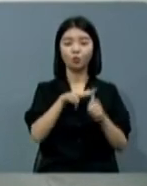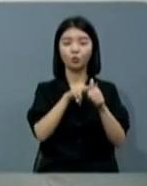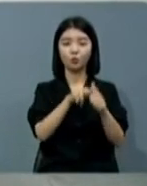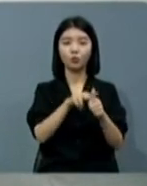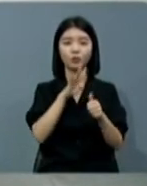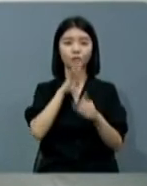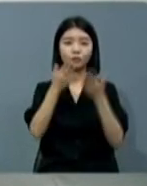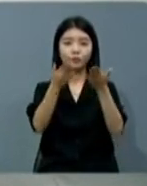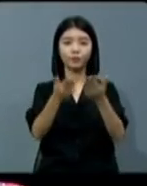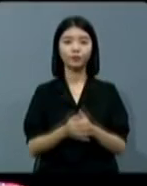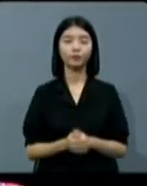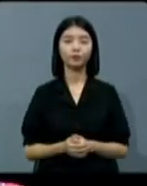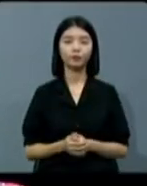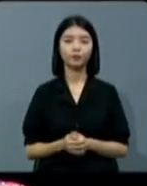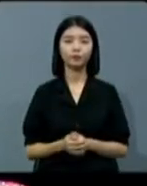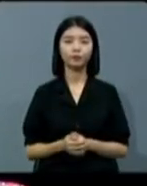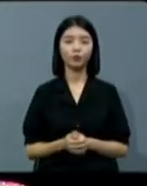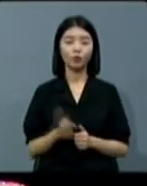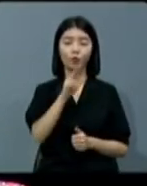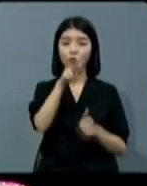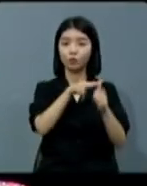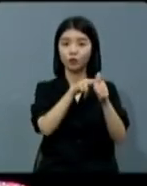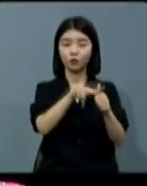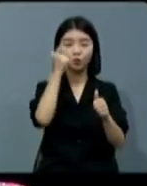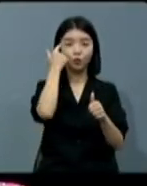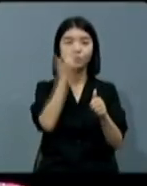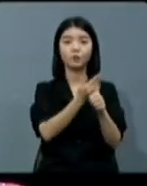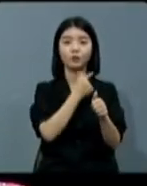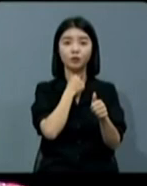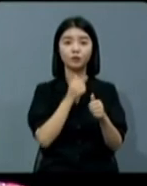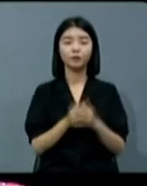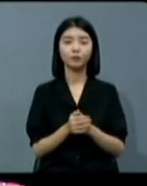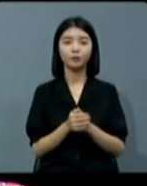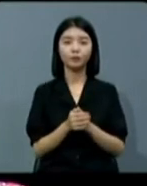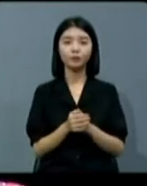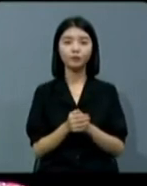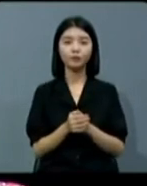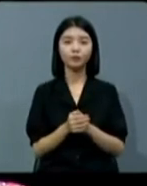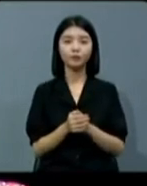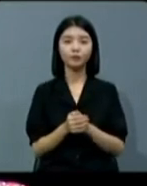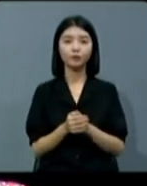4분간 예. 시간 드리겠습니다. 원희룡 후보님께 한번 물어보겠습니다. 네. 원 지사님, 그